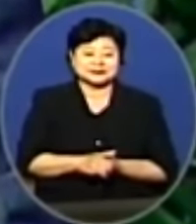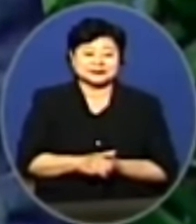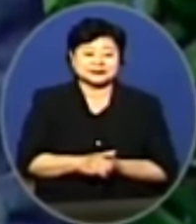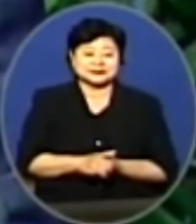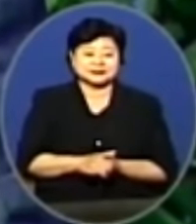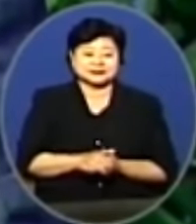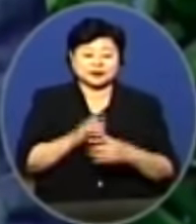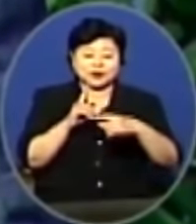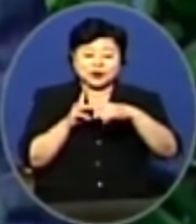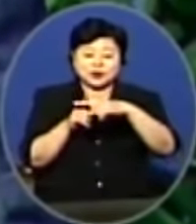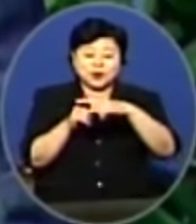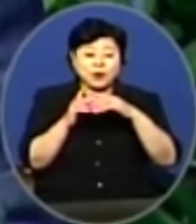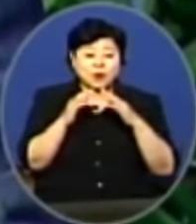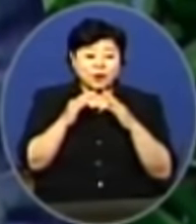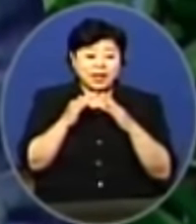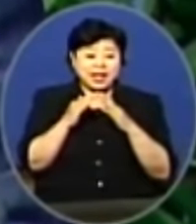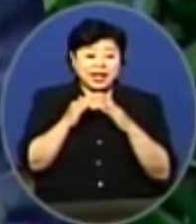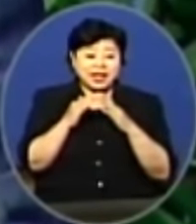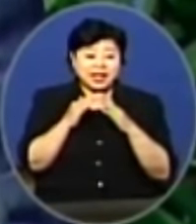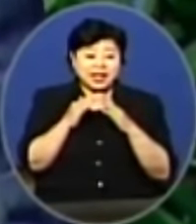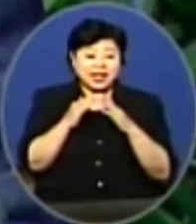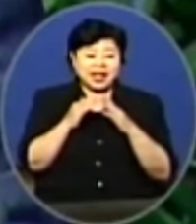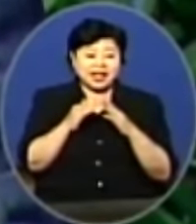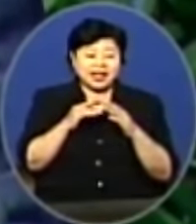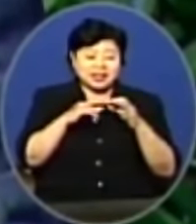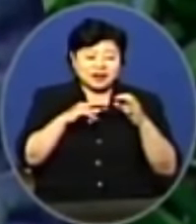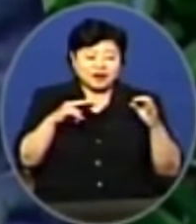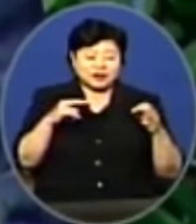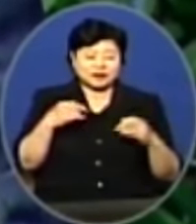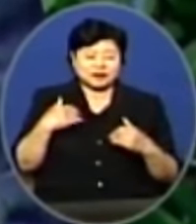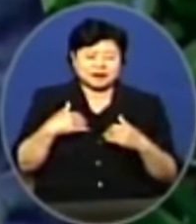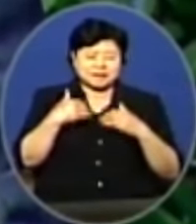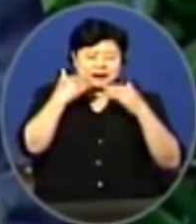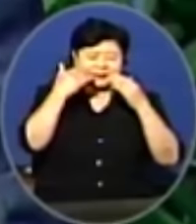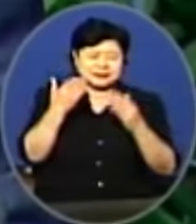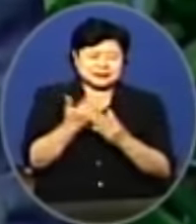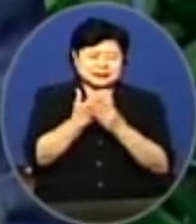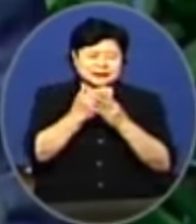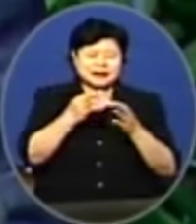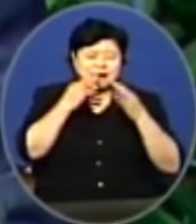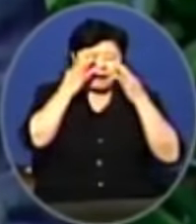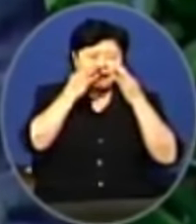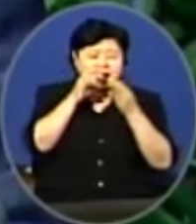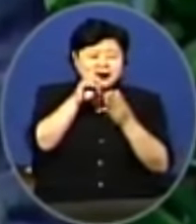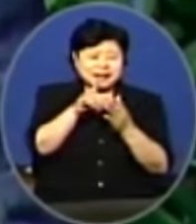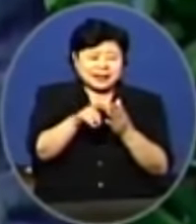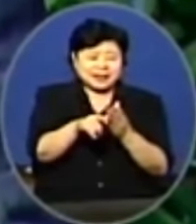한참 이 교회를 성장시키고 발전시켜 나가려고 애를 쓸 때